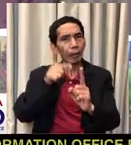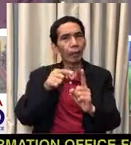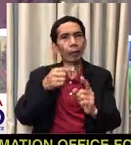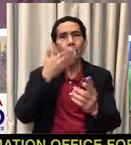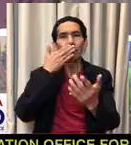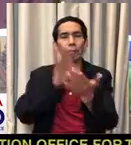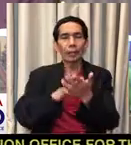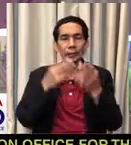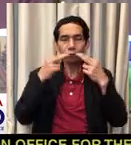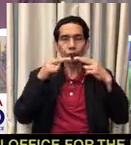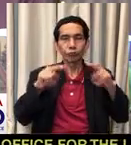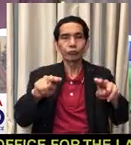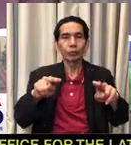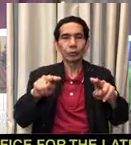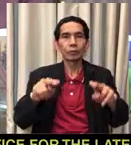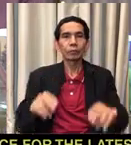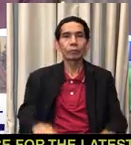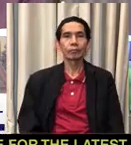news to.